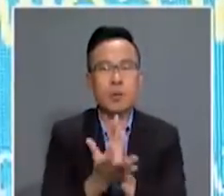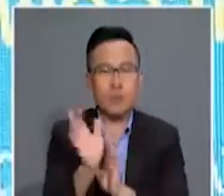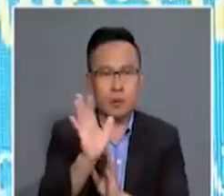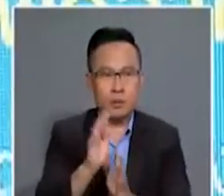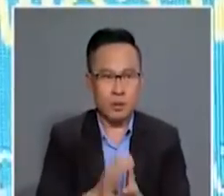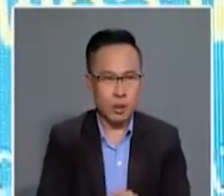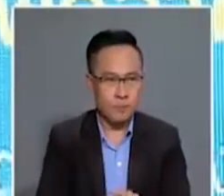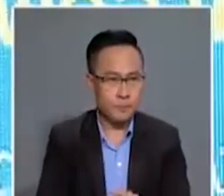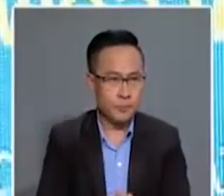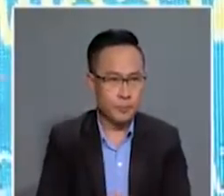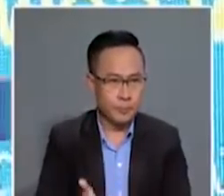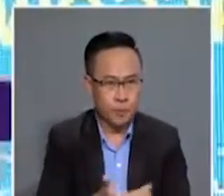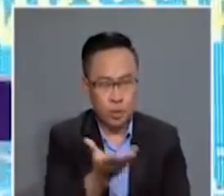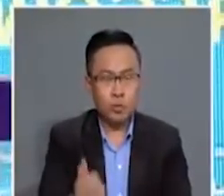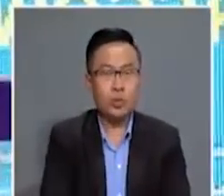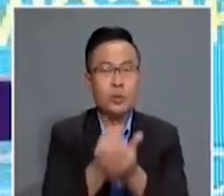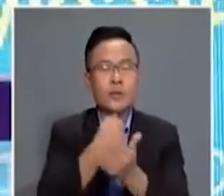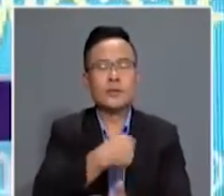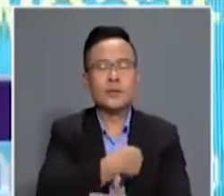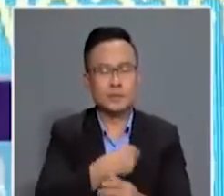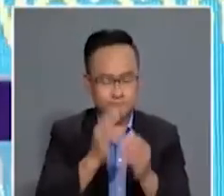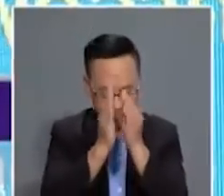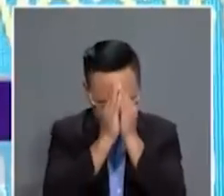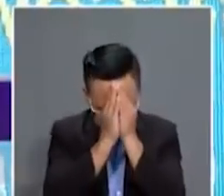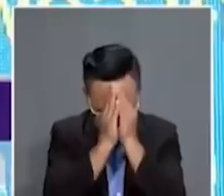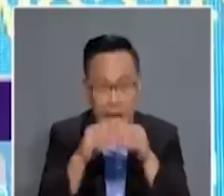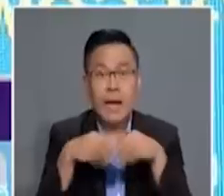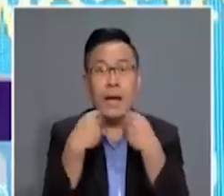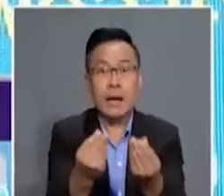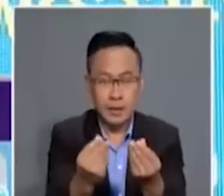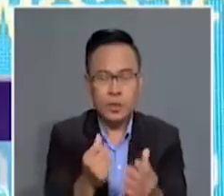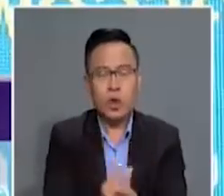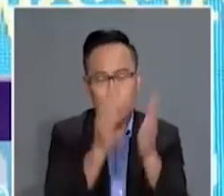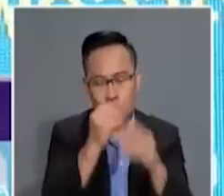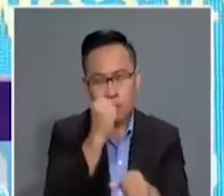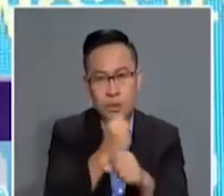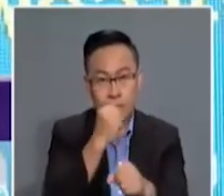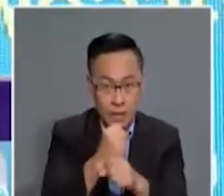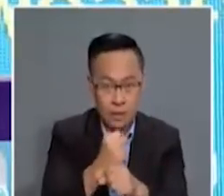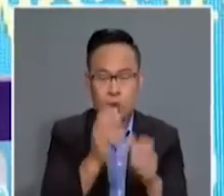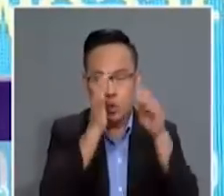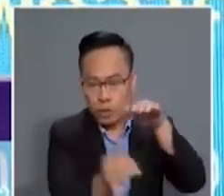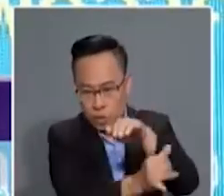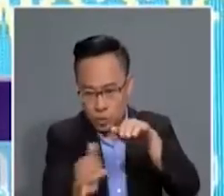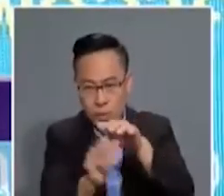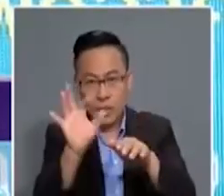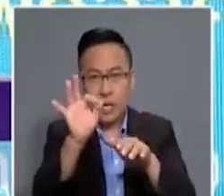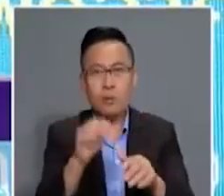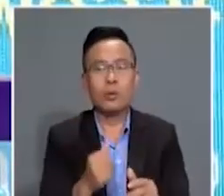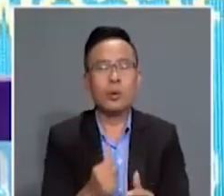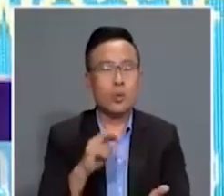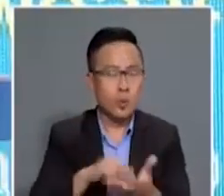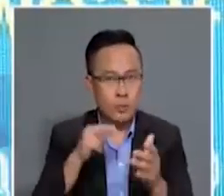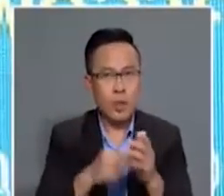ให้การช่วยเหลือผู้ที่ต้องนำออกในวันนี้และวันพรุ่งนี้จากถ้ำหลวงทั้งหมดที่เหลืออยู่วันนี้ออกมา4